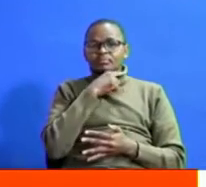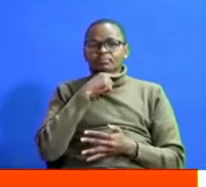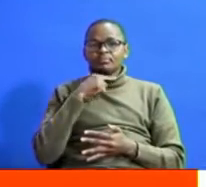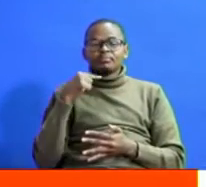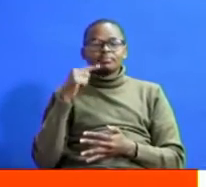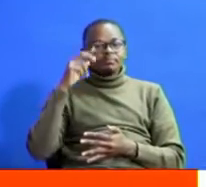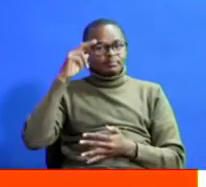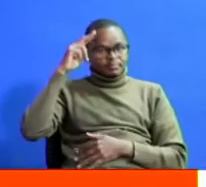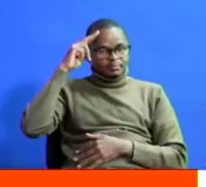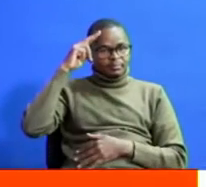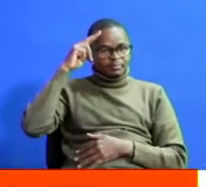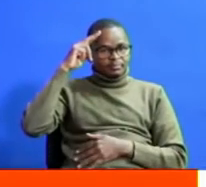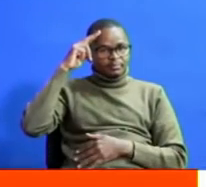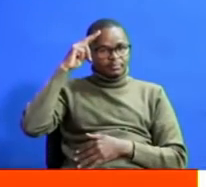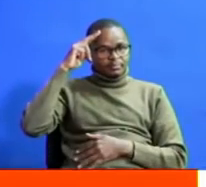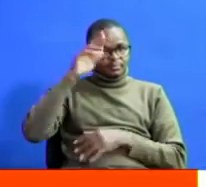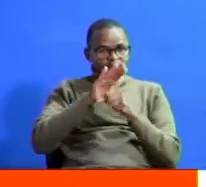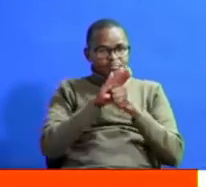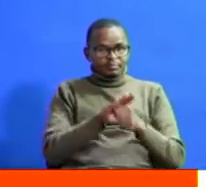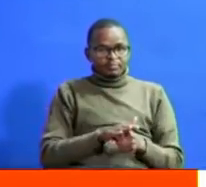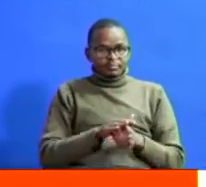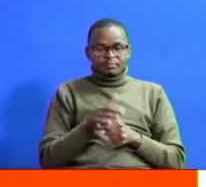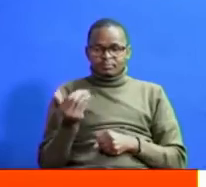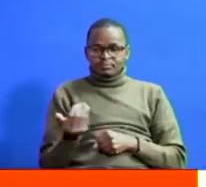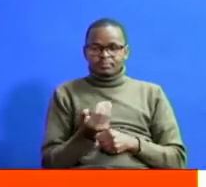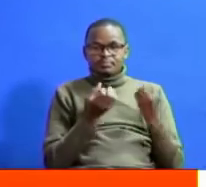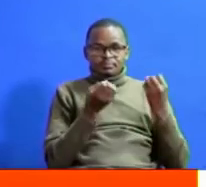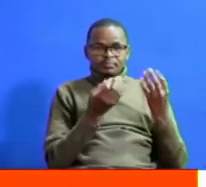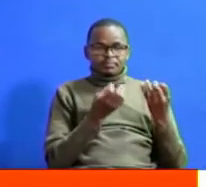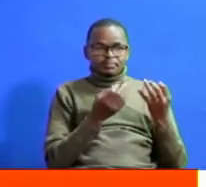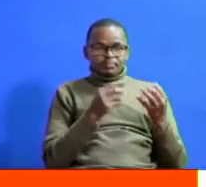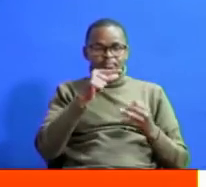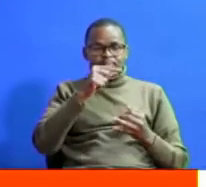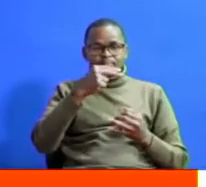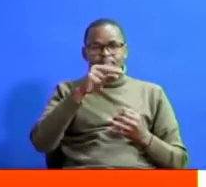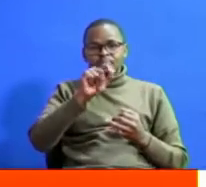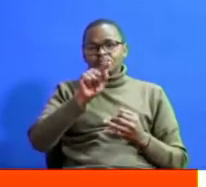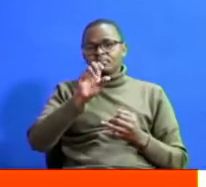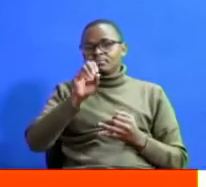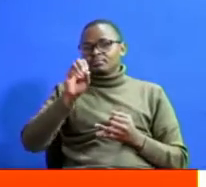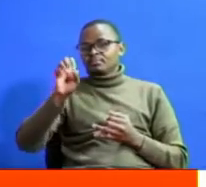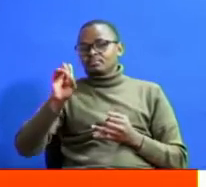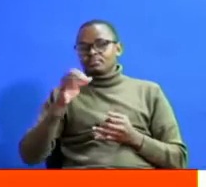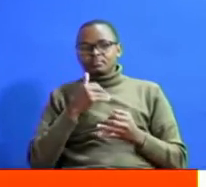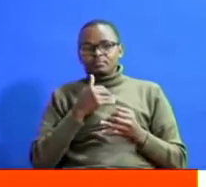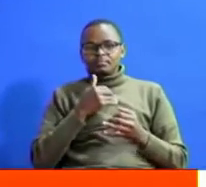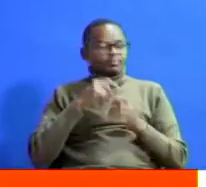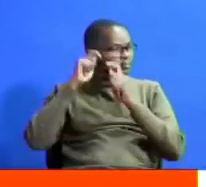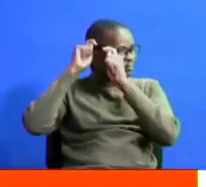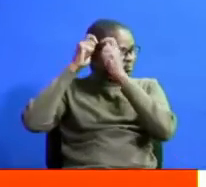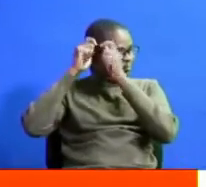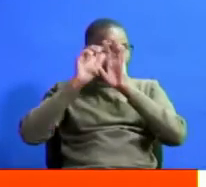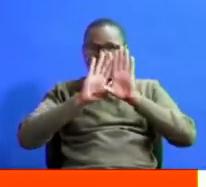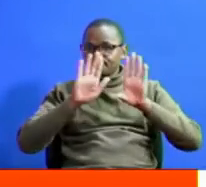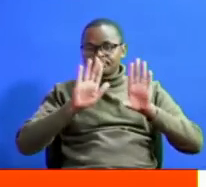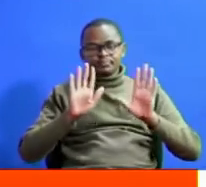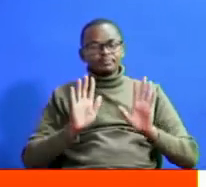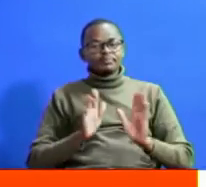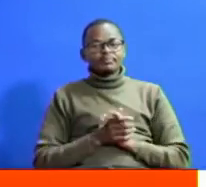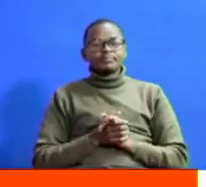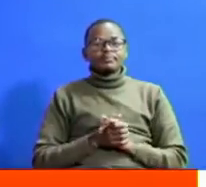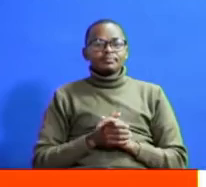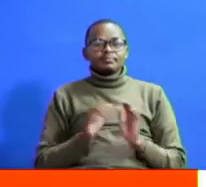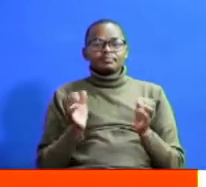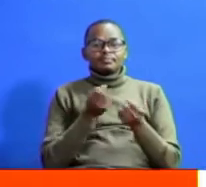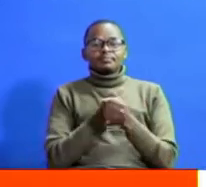maskari. Wananyanyasa watoto sana. Kule ghetto, kijana hizi kukua na dreads kama huyu kijana hivi. Kijana